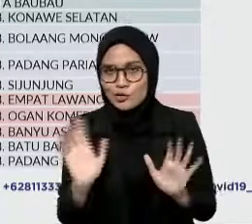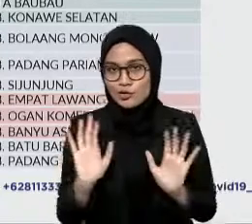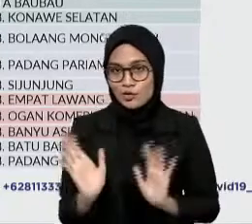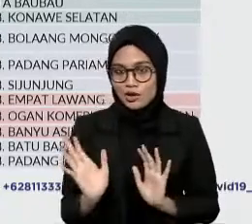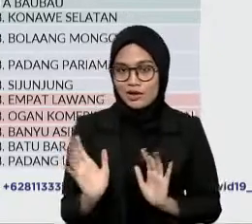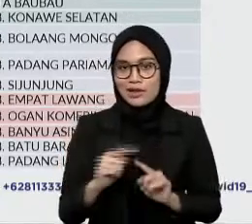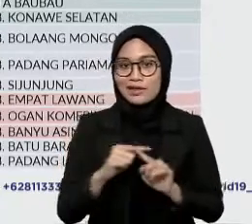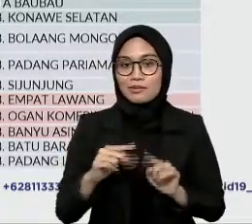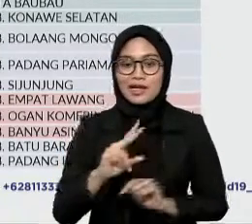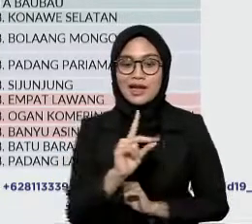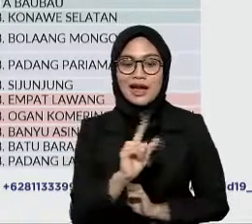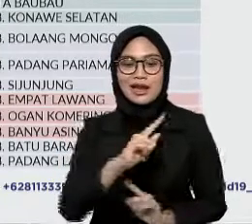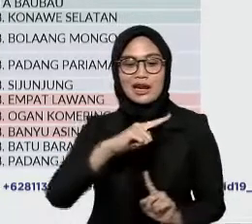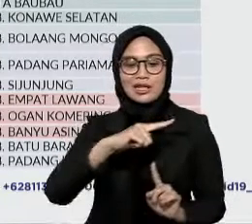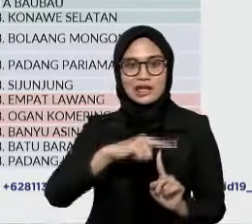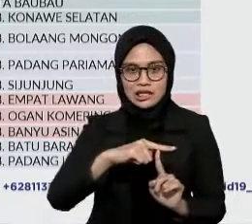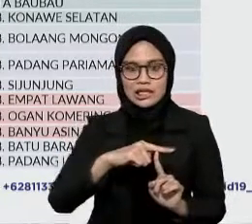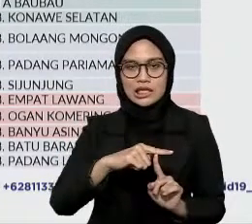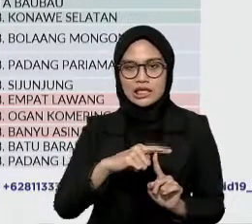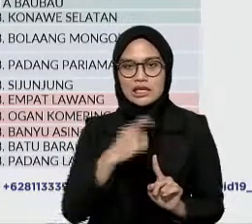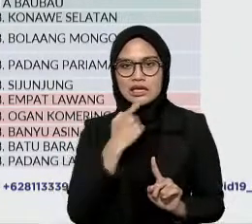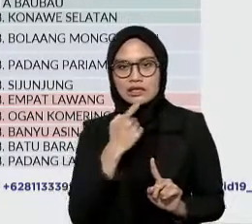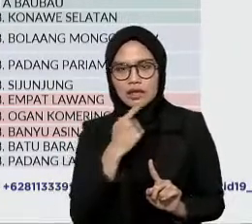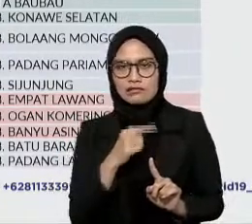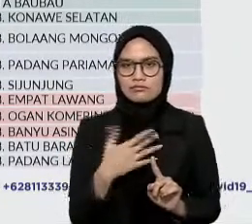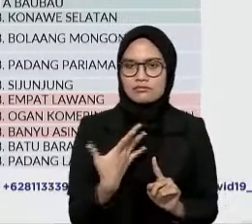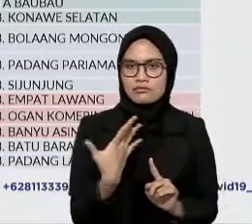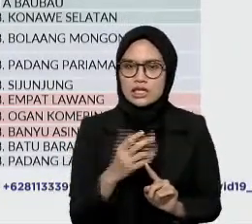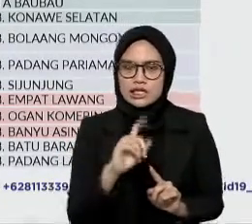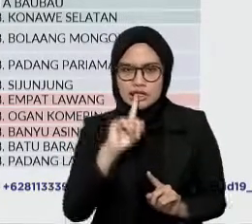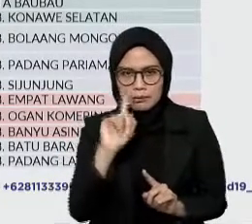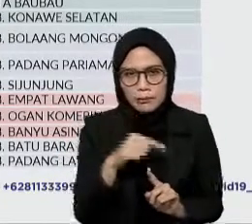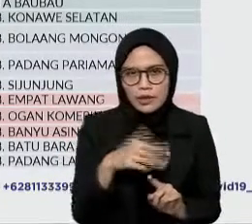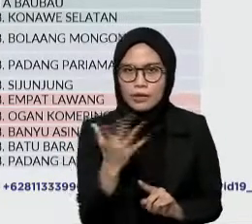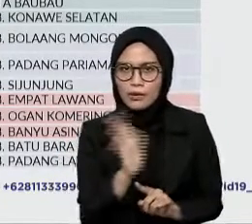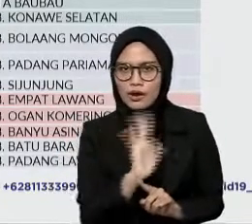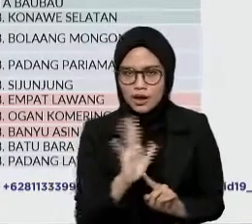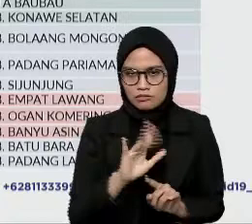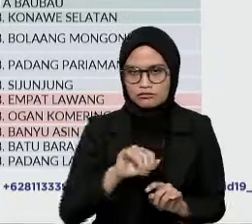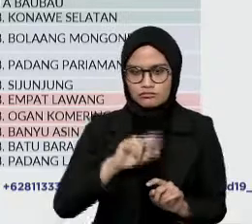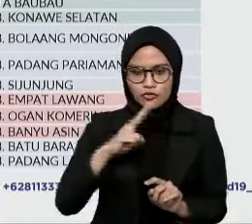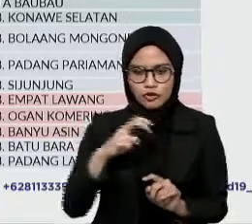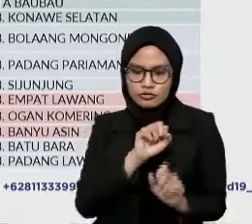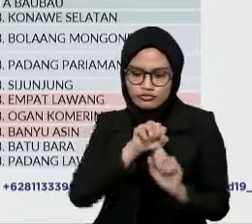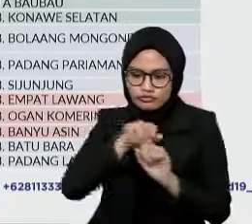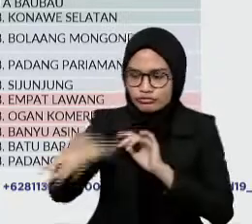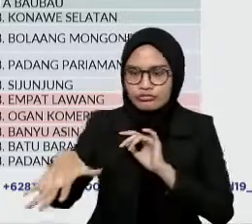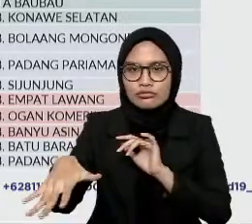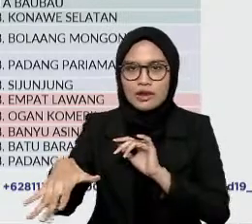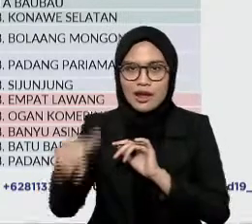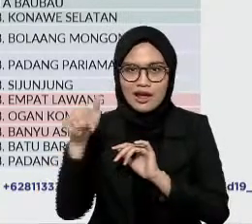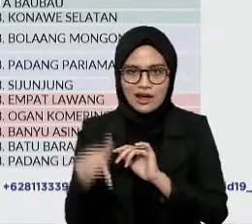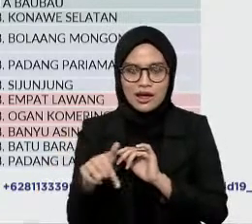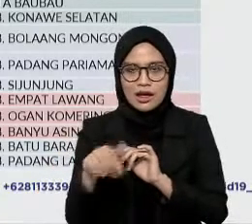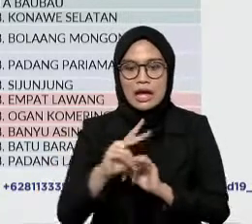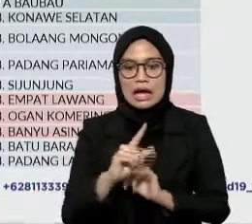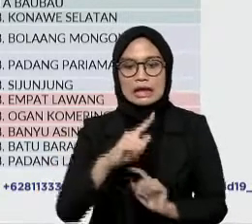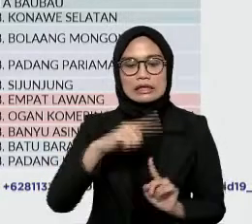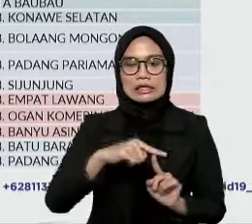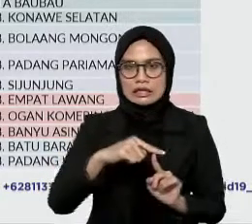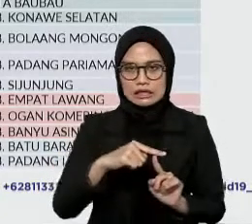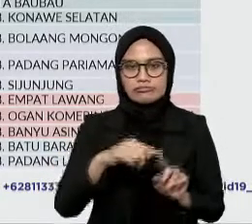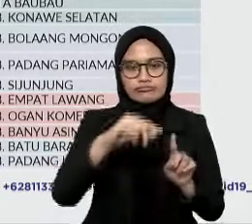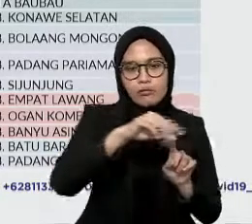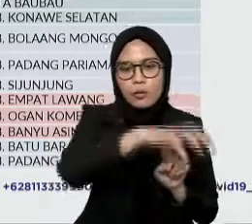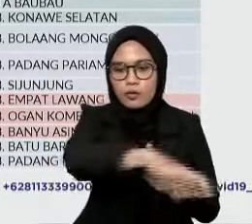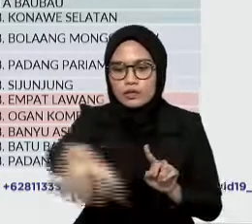atau RT yang menunjukkan potensi penularan dalam suatu populasi sudah mulai menunjukkan kenaikan di beberapa